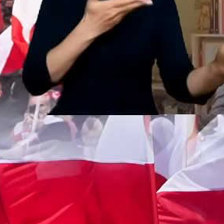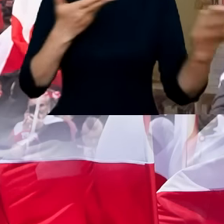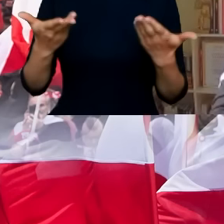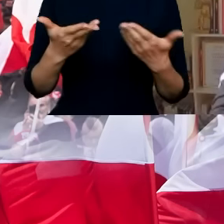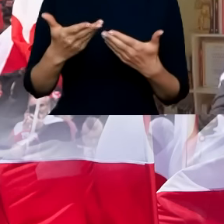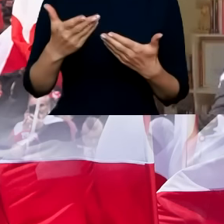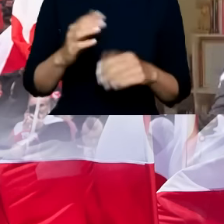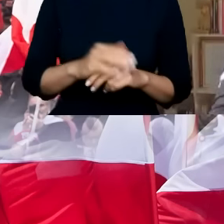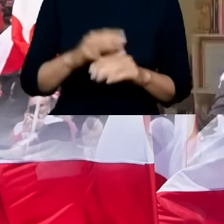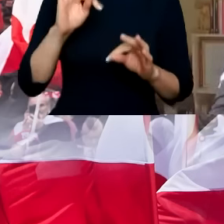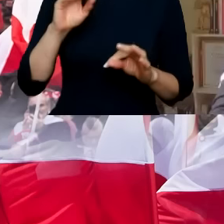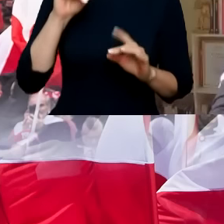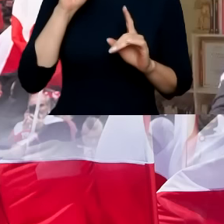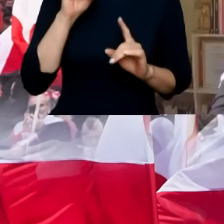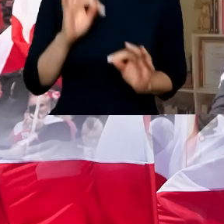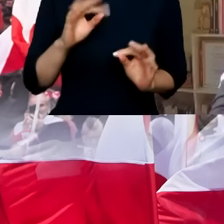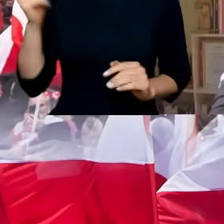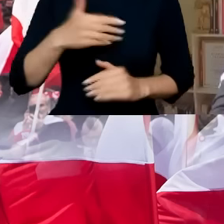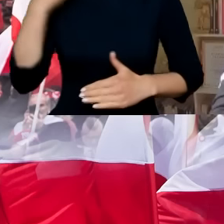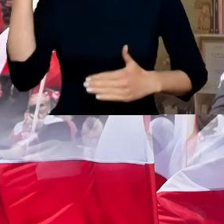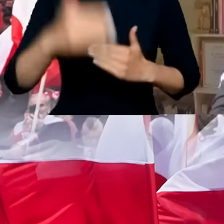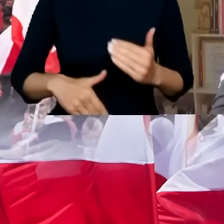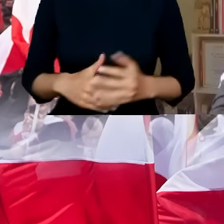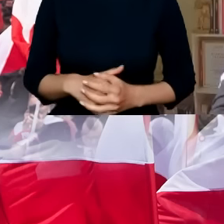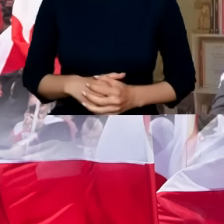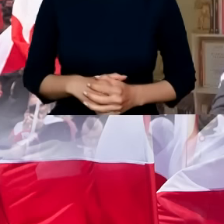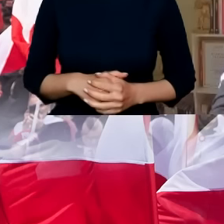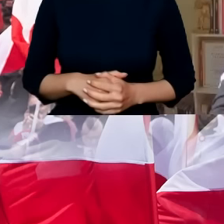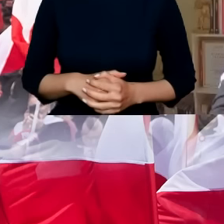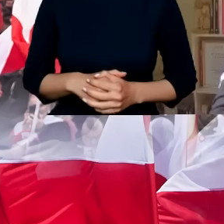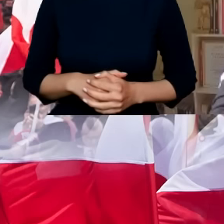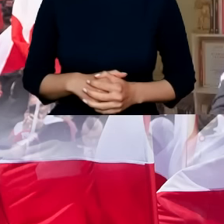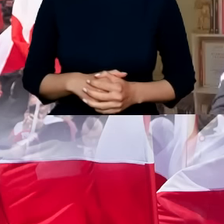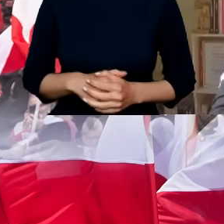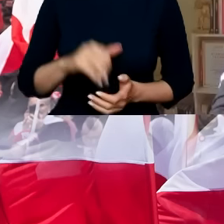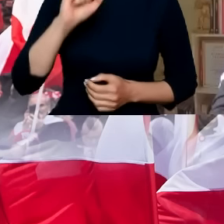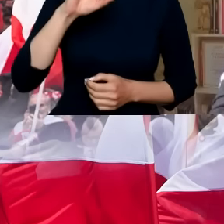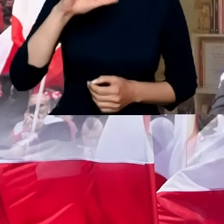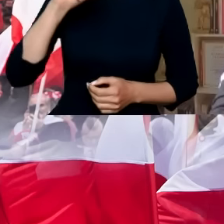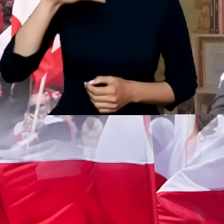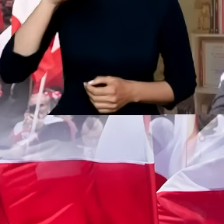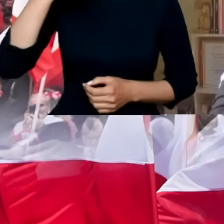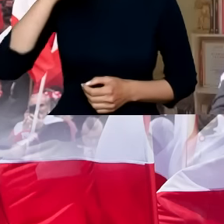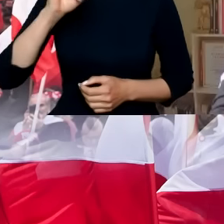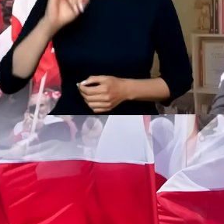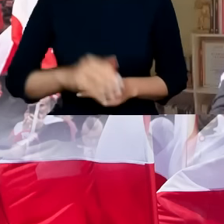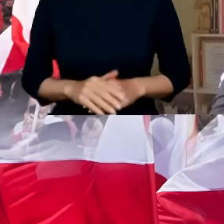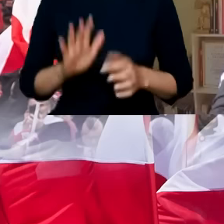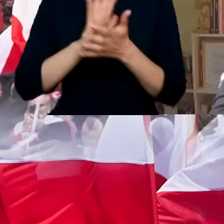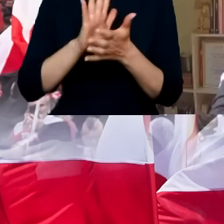chwili ale musimy kończyć stawiać kropkę w naszym spotkaniu aaton Koziński publicysta